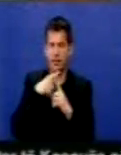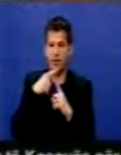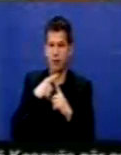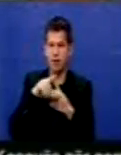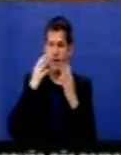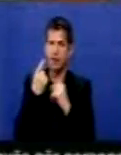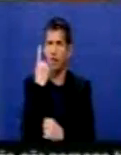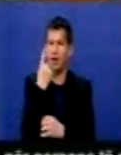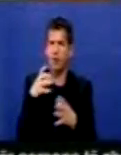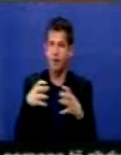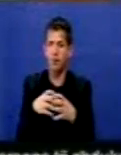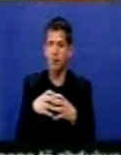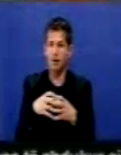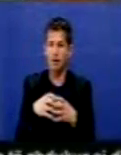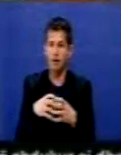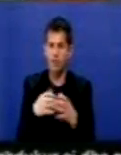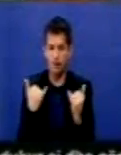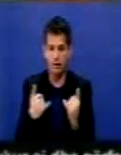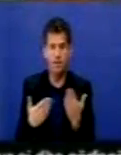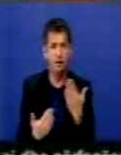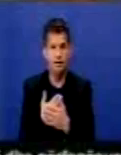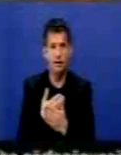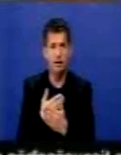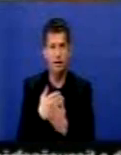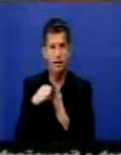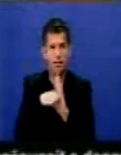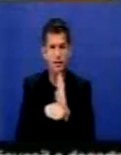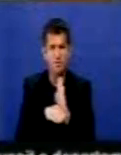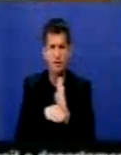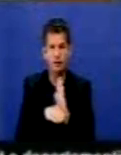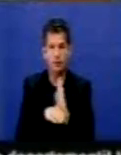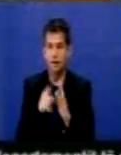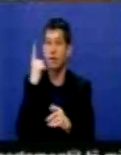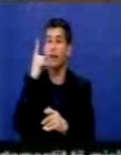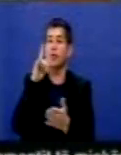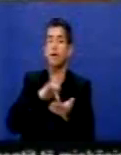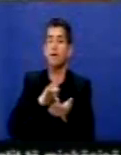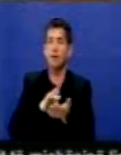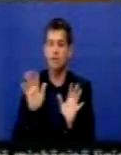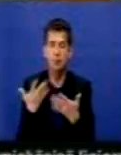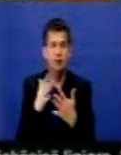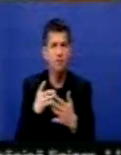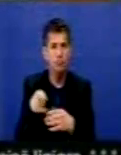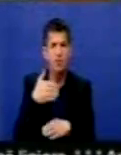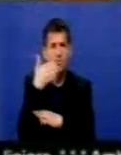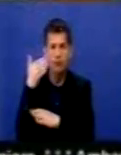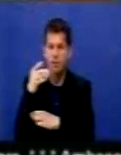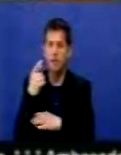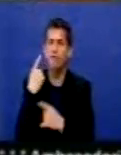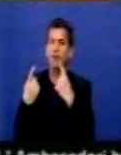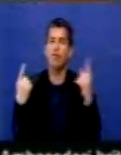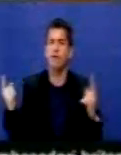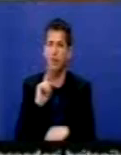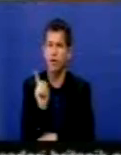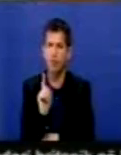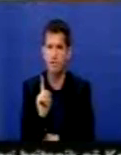legal. Prandaj në qarkullimin juridik, kombinati ishte i centralizuar dhe nuk mund të veprëndin njësit prodhuse në mënyrë të pavarur